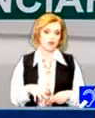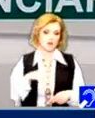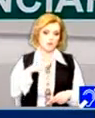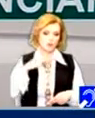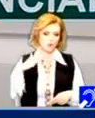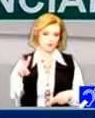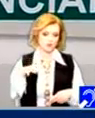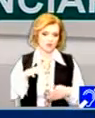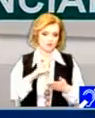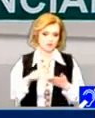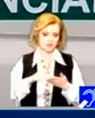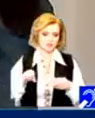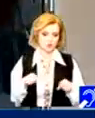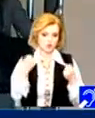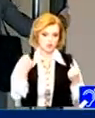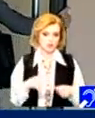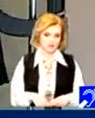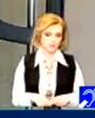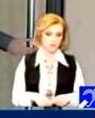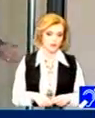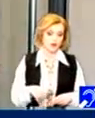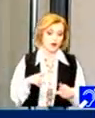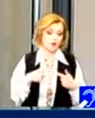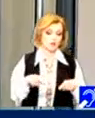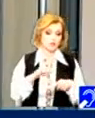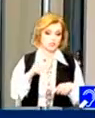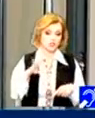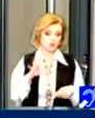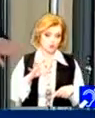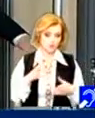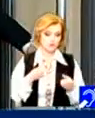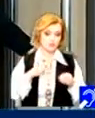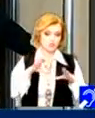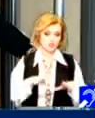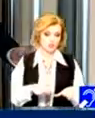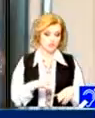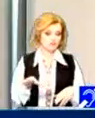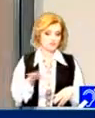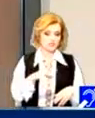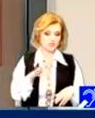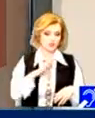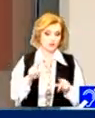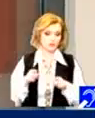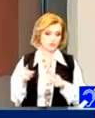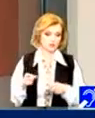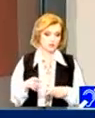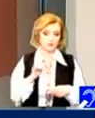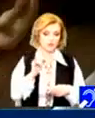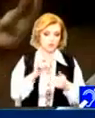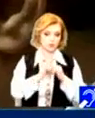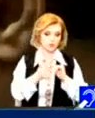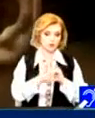articole. Potrivit avocatului Munteanu, CEDO a ajuns la concluzia că reclamanții, în măsura în care susțin că au fost deținuți în condiții